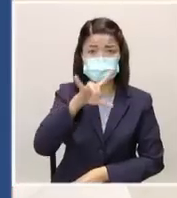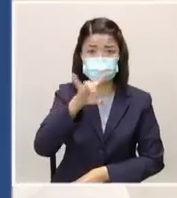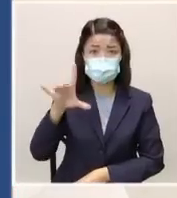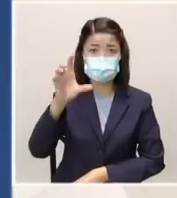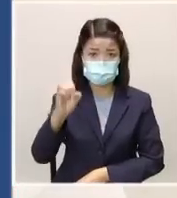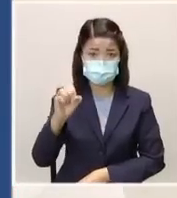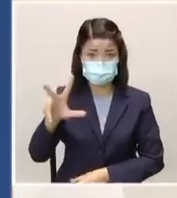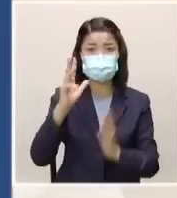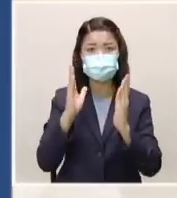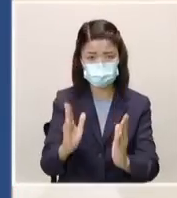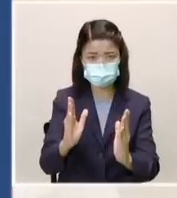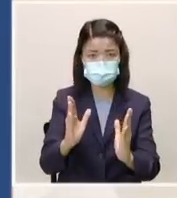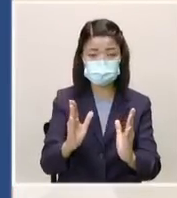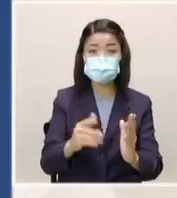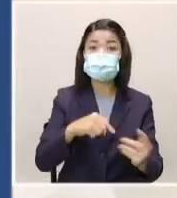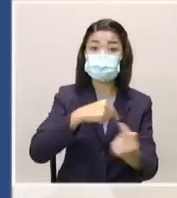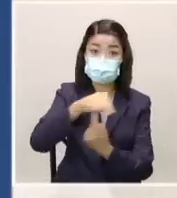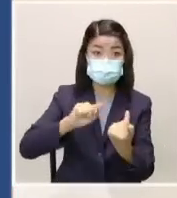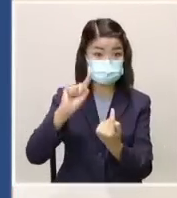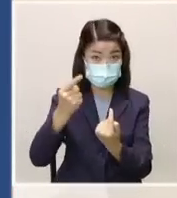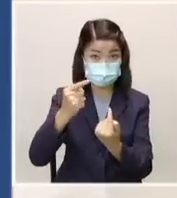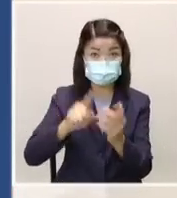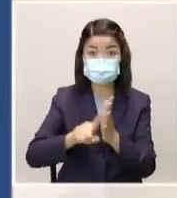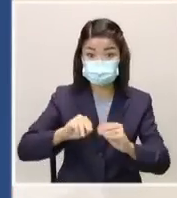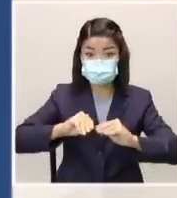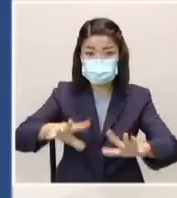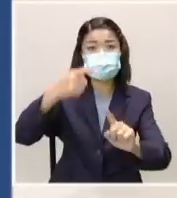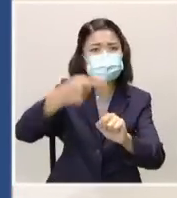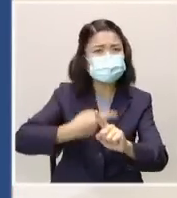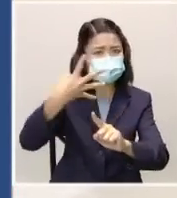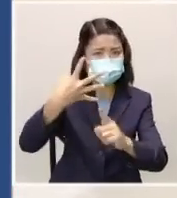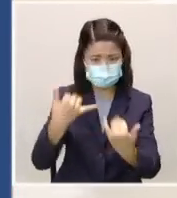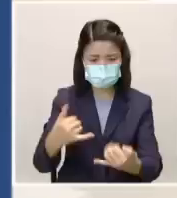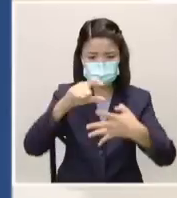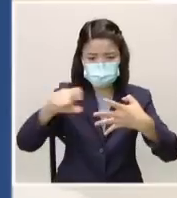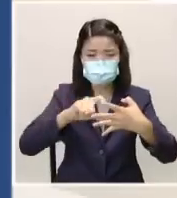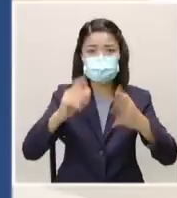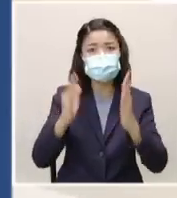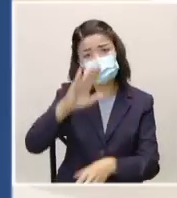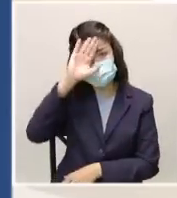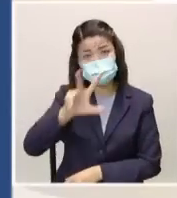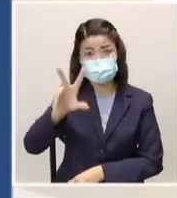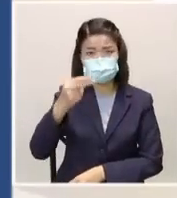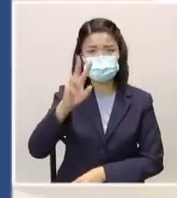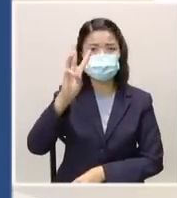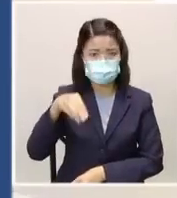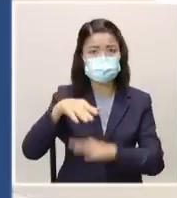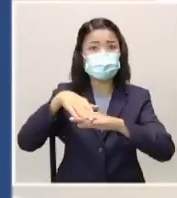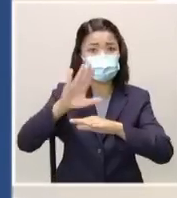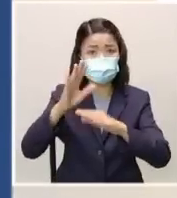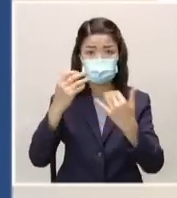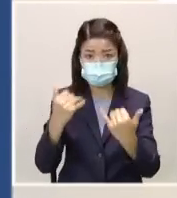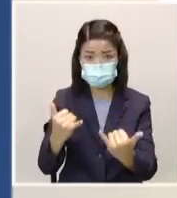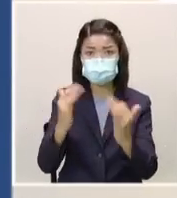65,153 รายครับถ้าแยกเป็นการระลอกใหม่ก็คือการระบาดในช่วงเดือนเมษายนนี้ก็อยู่ที่ 36,000 กว่ารายนะครับขณะ